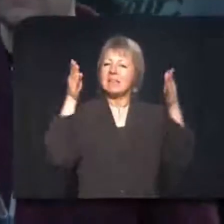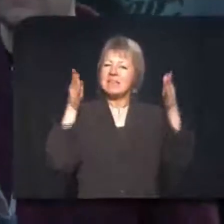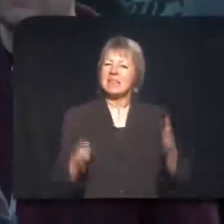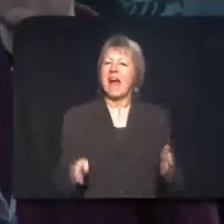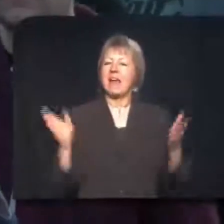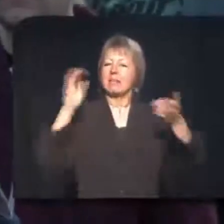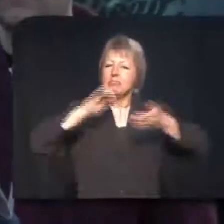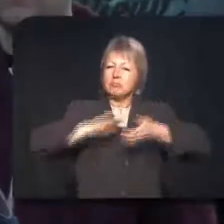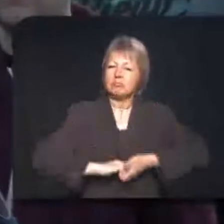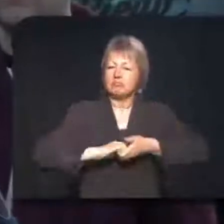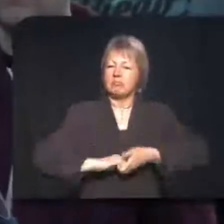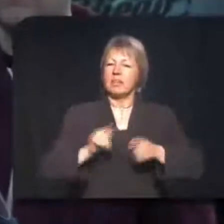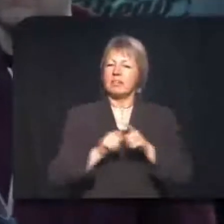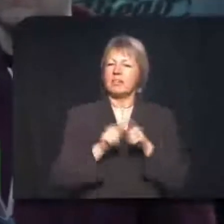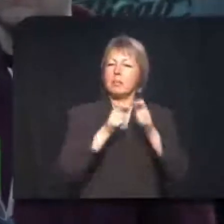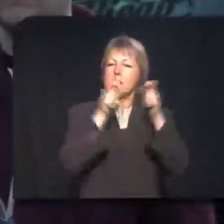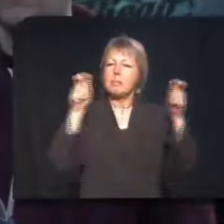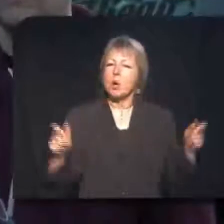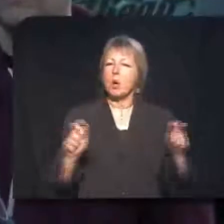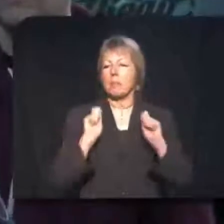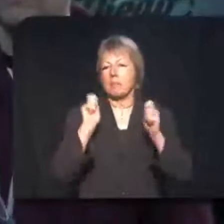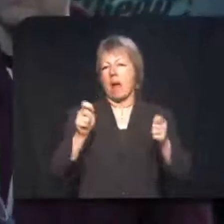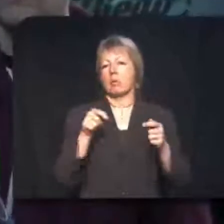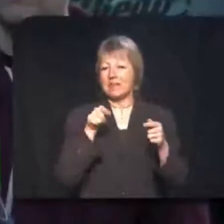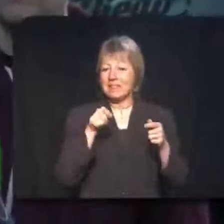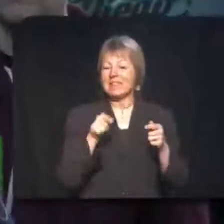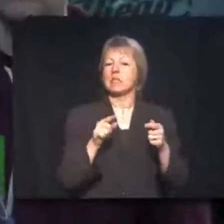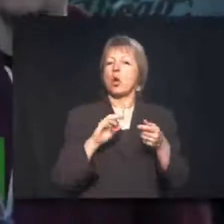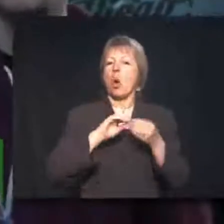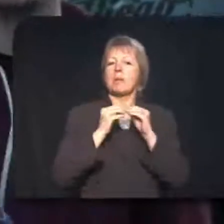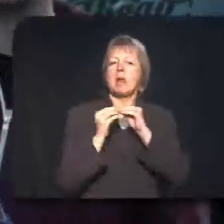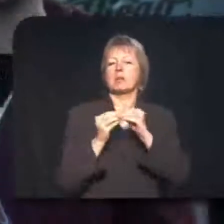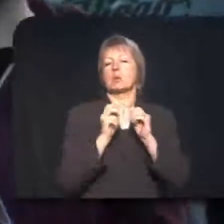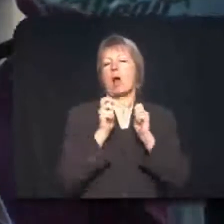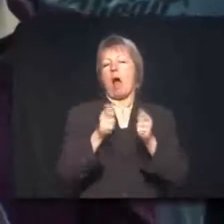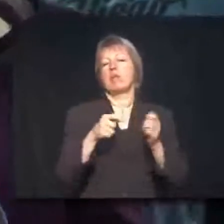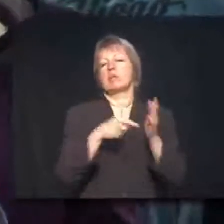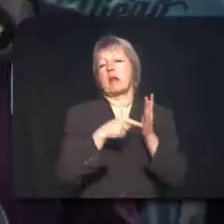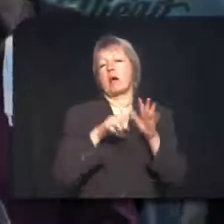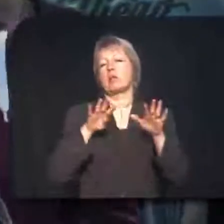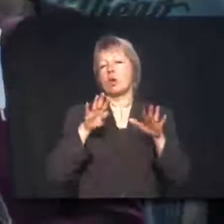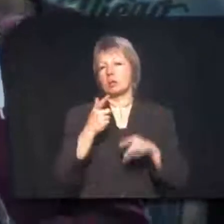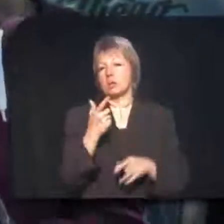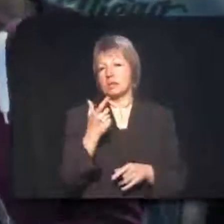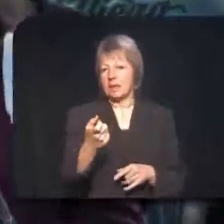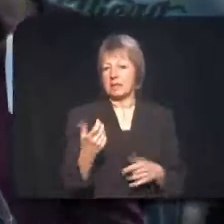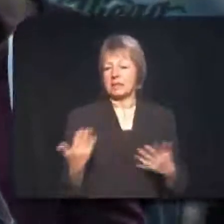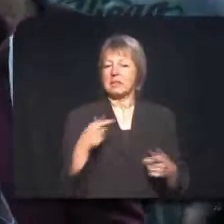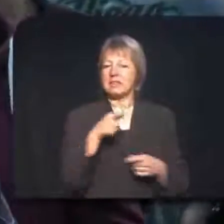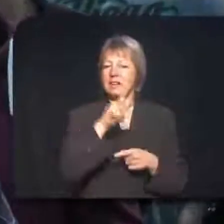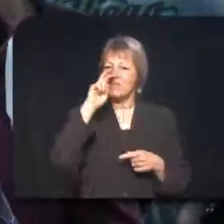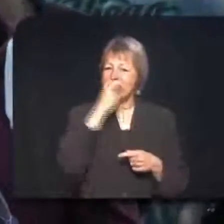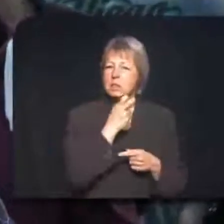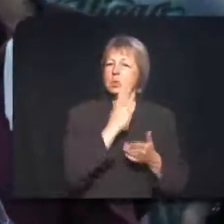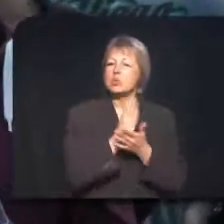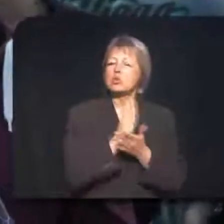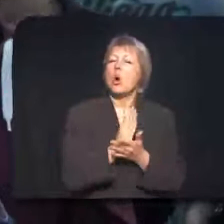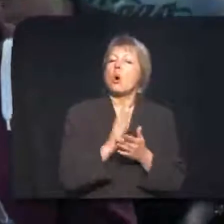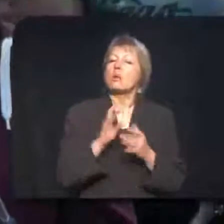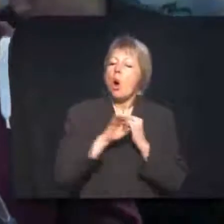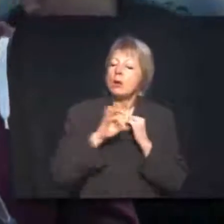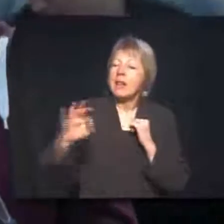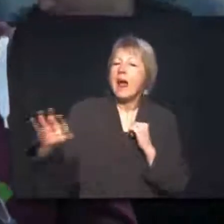Brücke zu bauen und das ist der kombinationsantrag 29 er versucht ein Online beteiligungssystem einzuführen